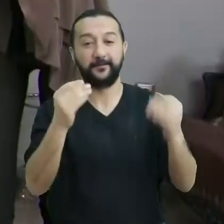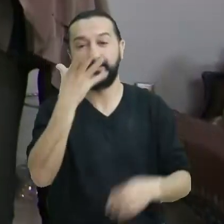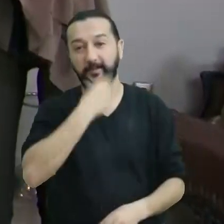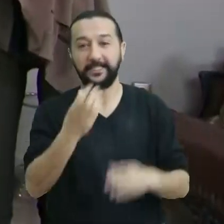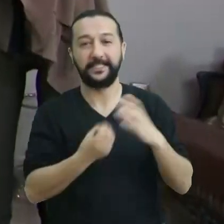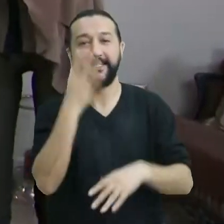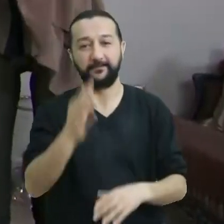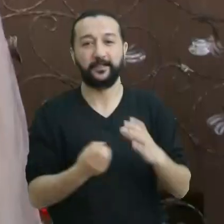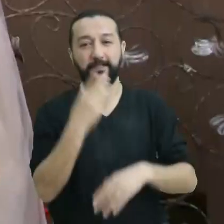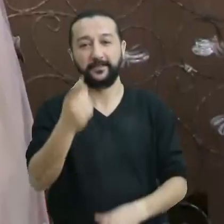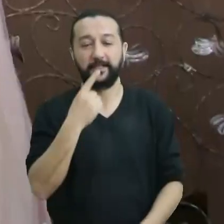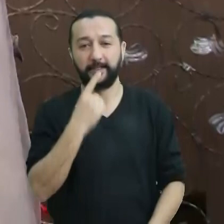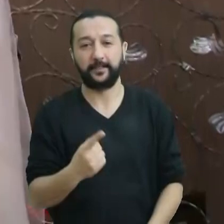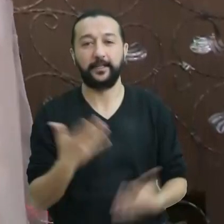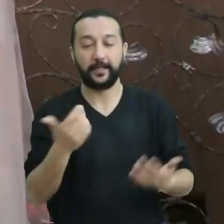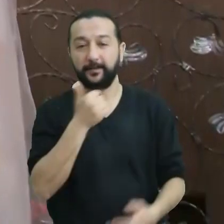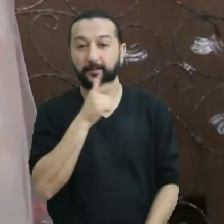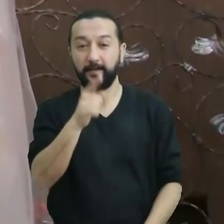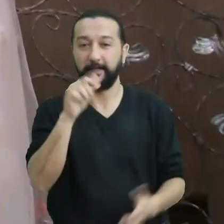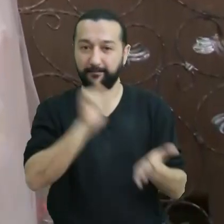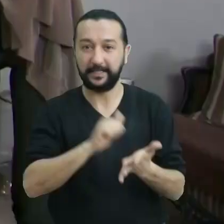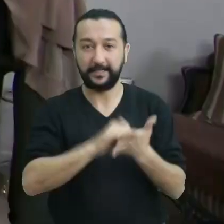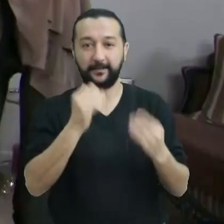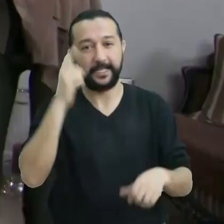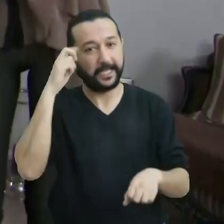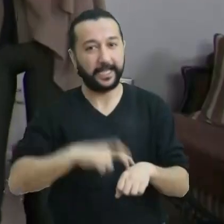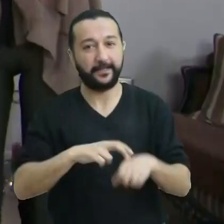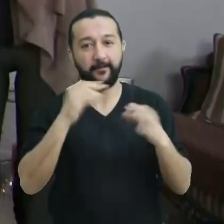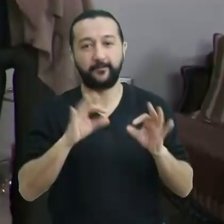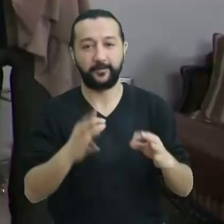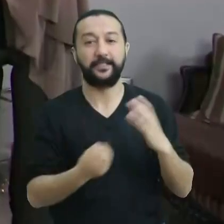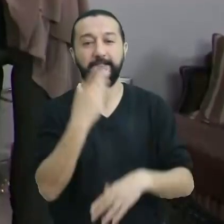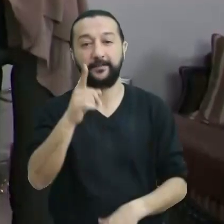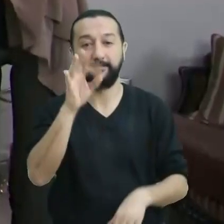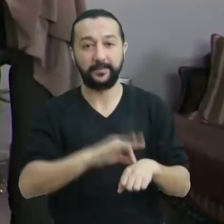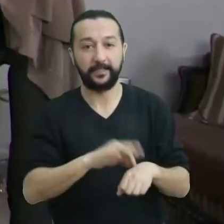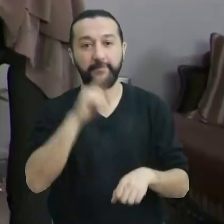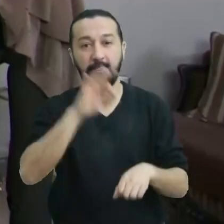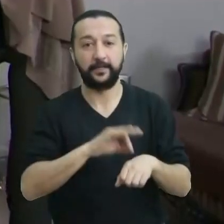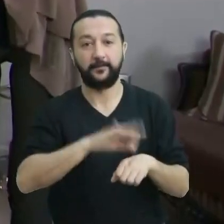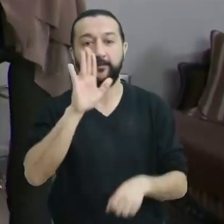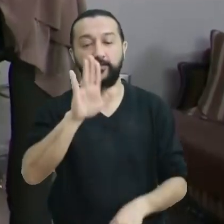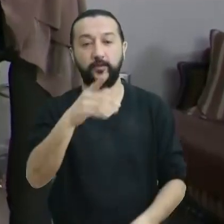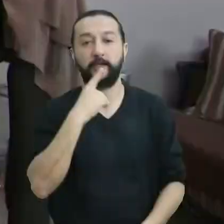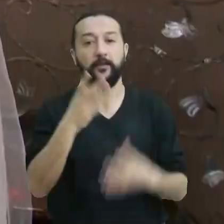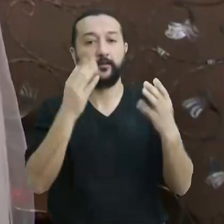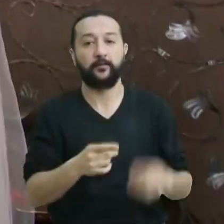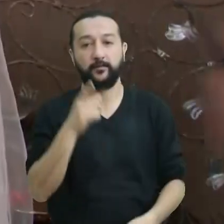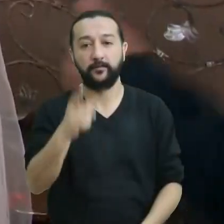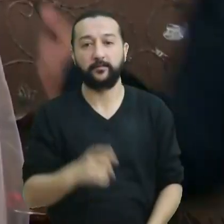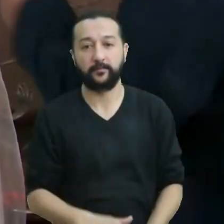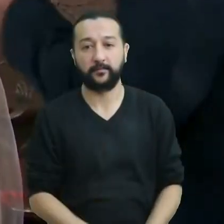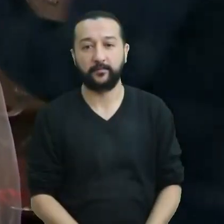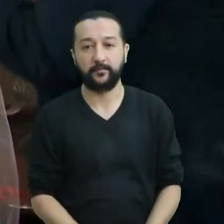Buradan kesin çıkar burada. Yani bastıracağız ya bunları hatıra olarak. Kesin çıkar bunlar. Bir dakika durun. Ne oldu?